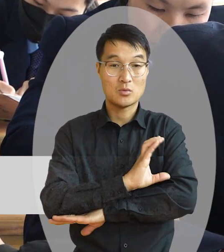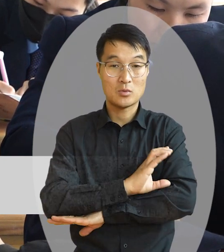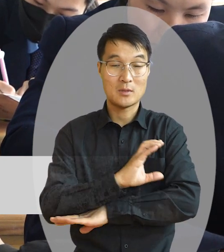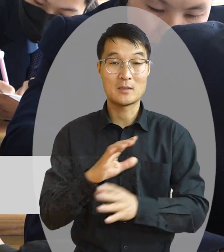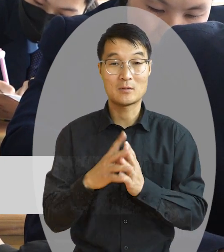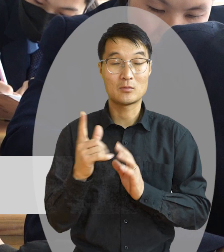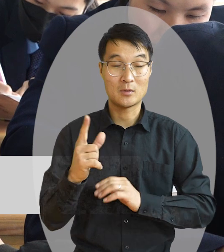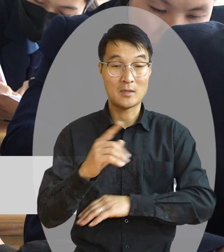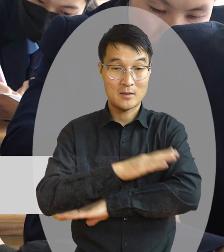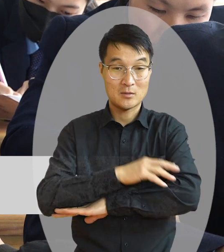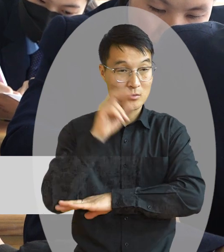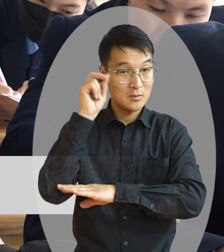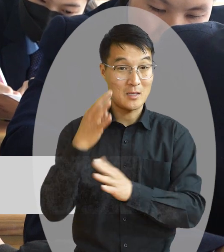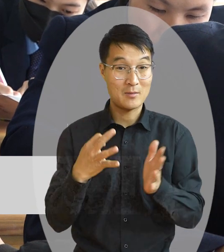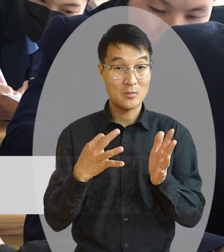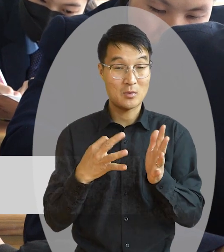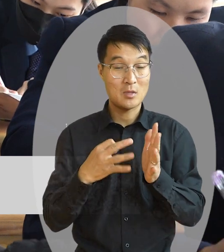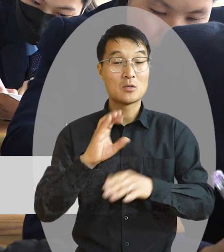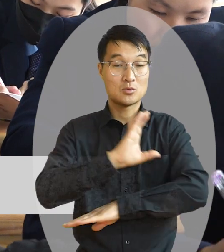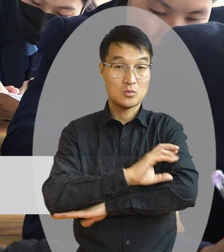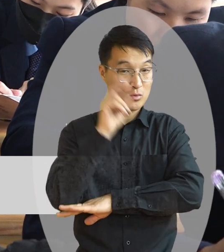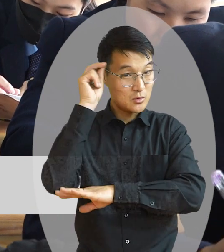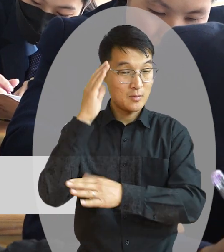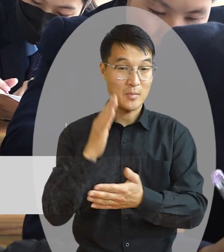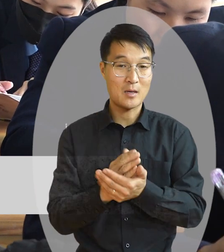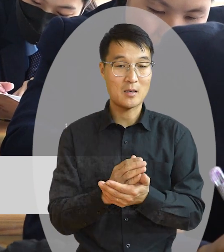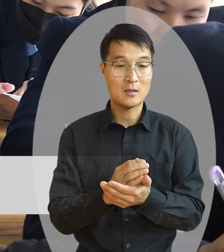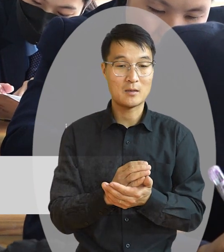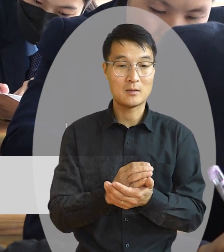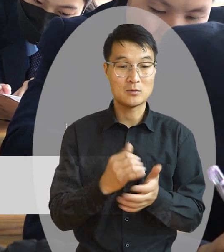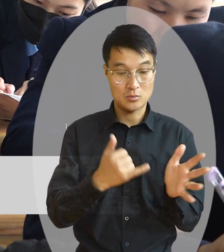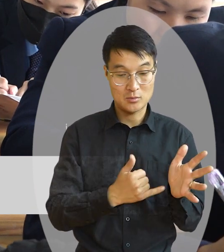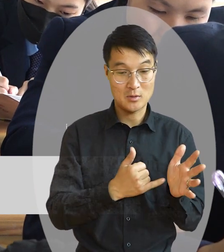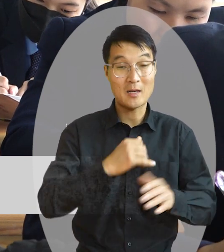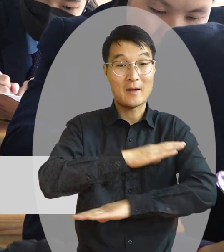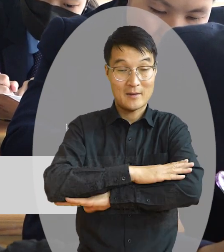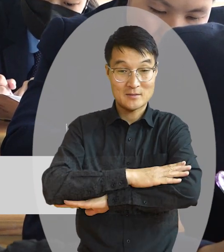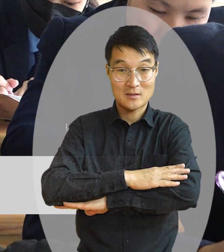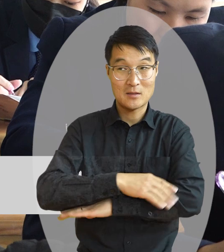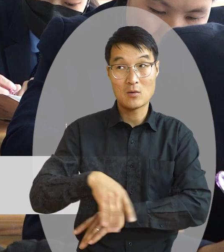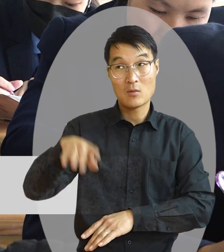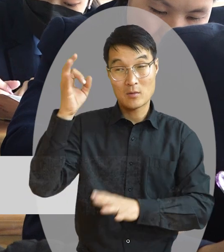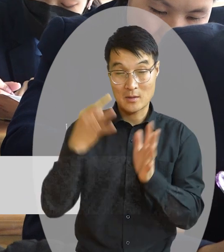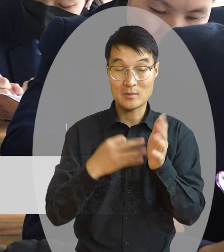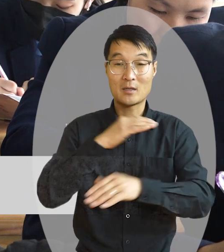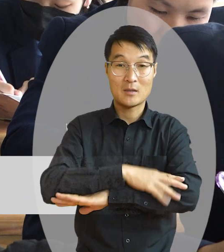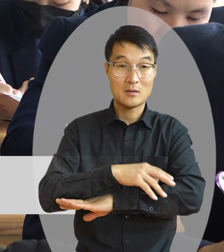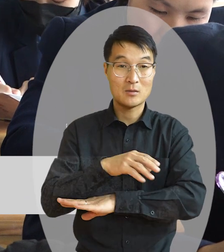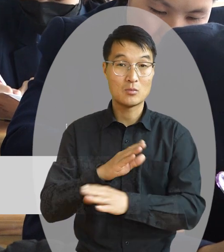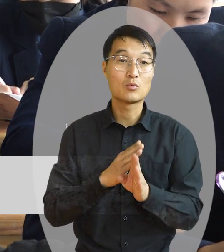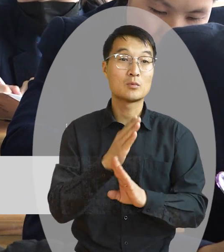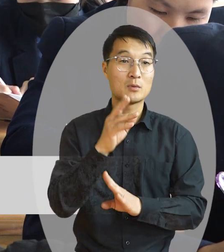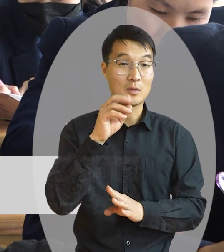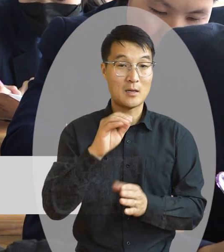анги хамт олноороо идэвхтэй оролцож 2 дугаараар эзэлсэн байгаа. Энэ болгондоо биднэрт ямар үр дүн өгсөн бэ гэхлээр чөлөөт цагаа үр